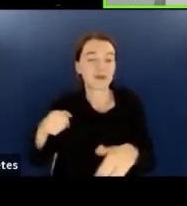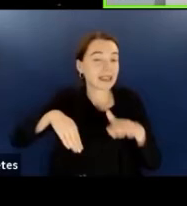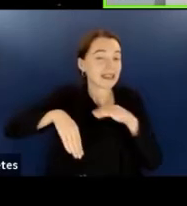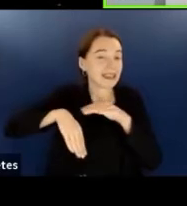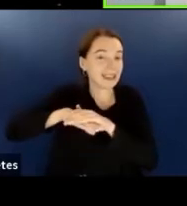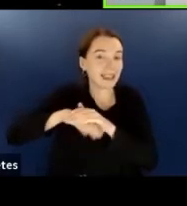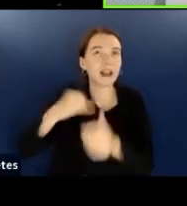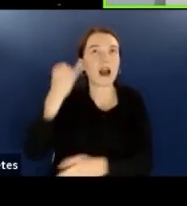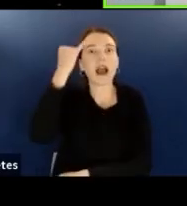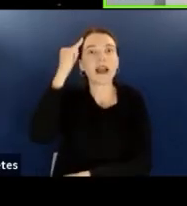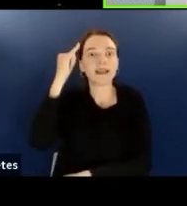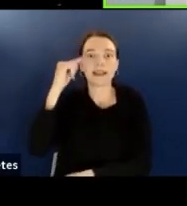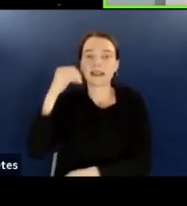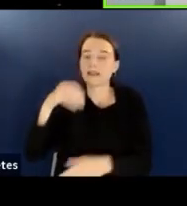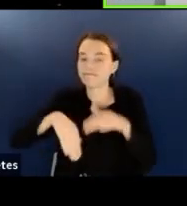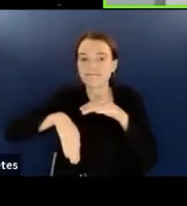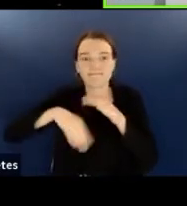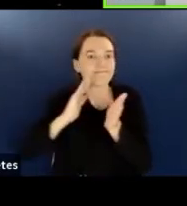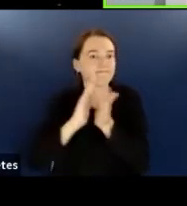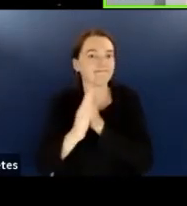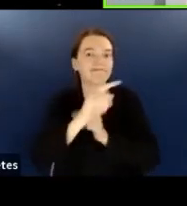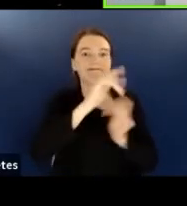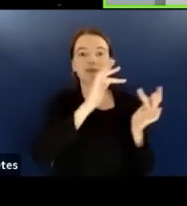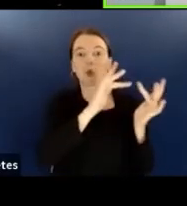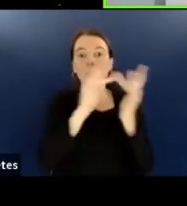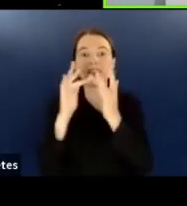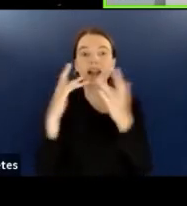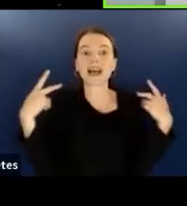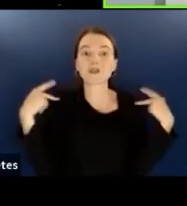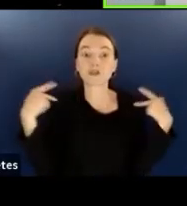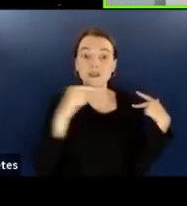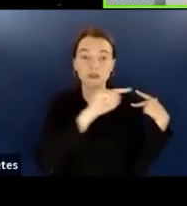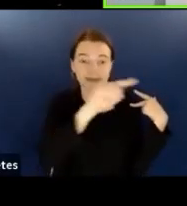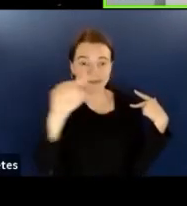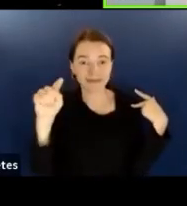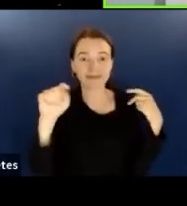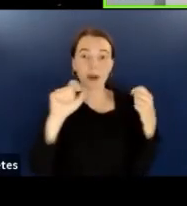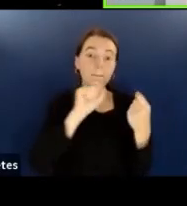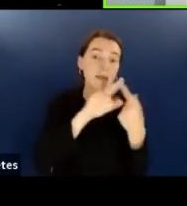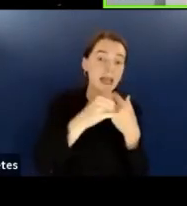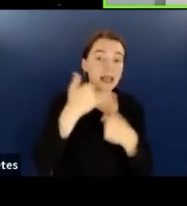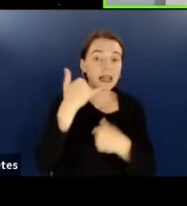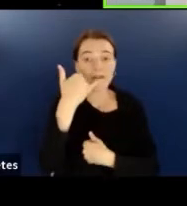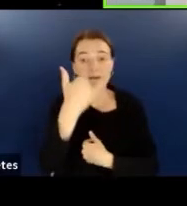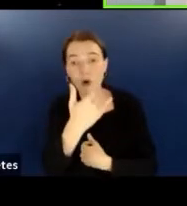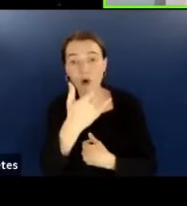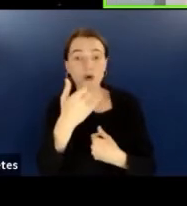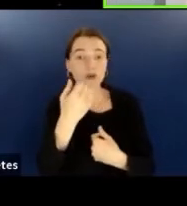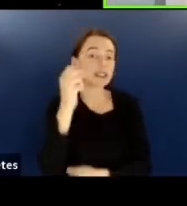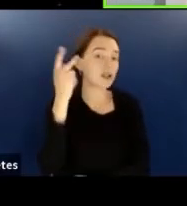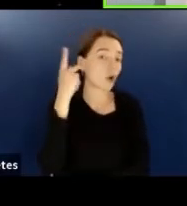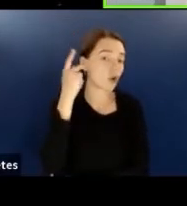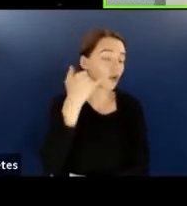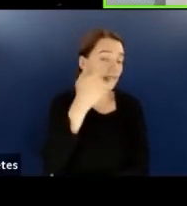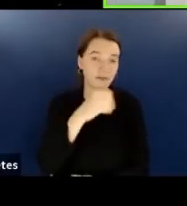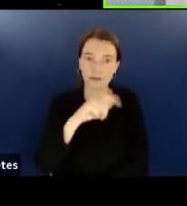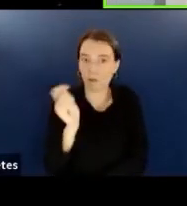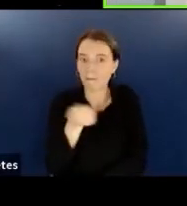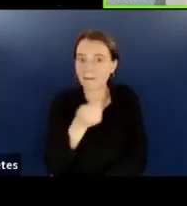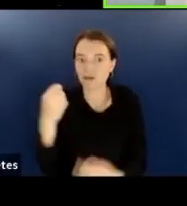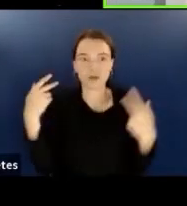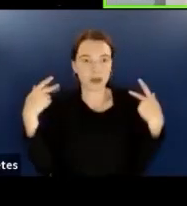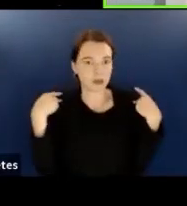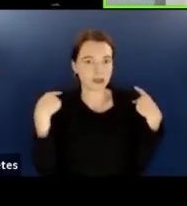contacter chaque association par mail ou par téléphone s'il y avait une personne entendante au